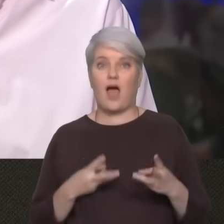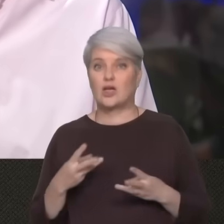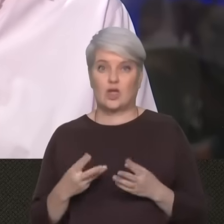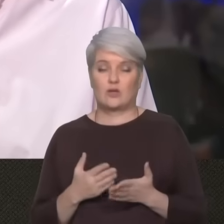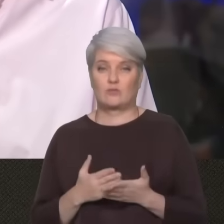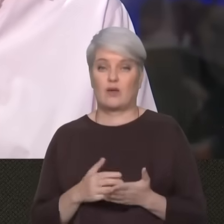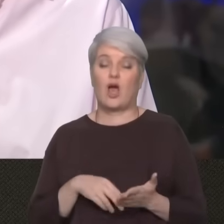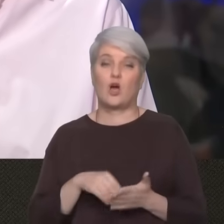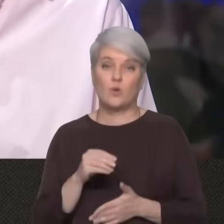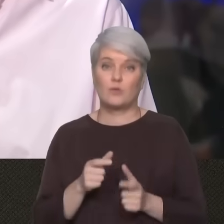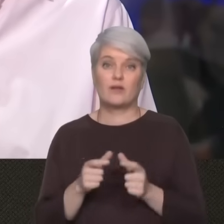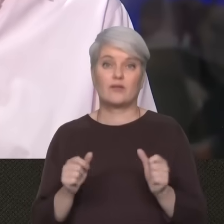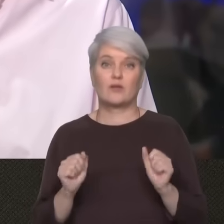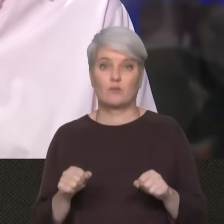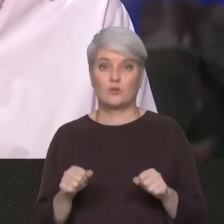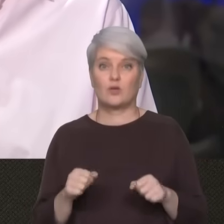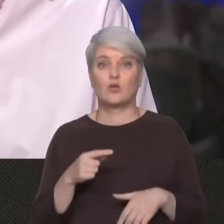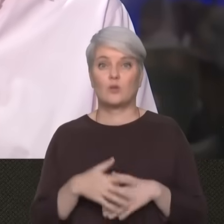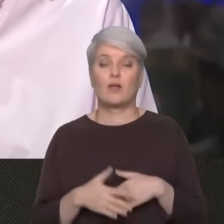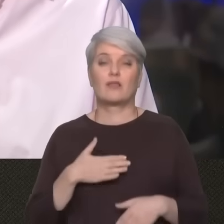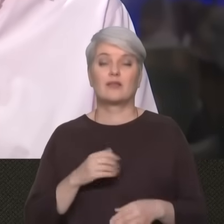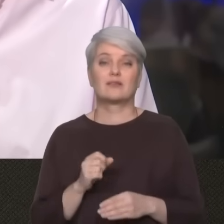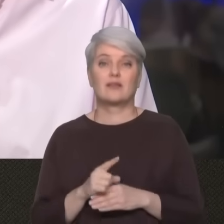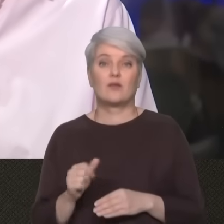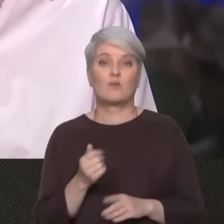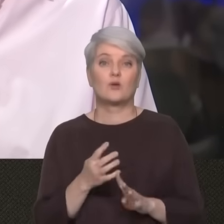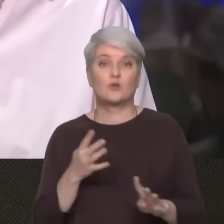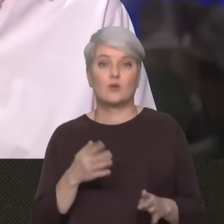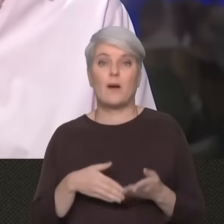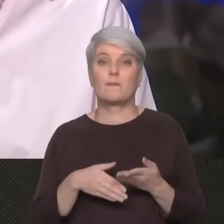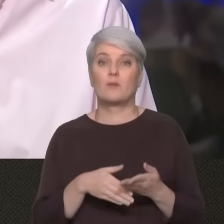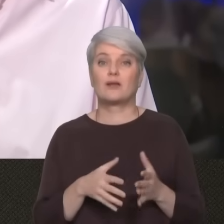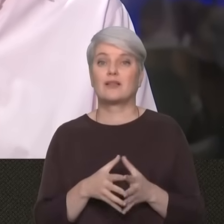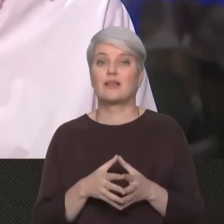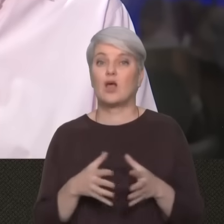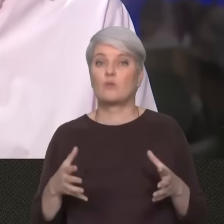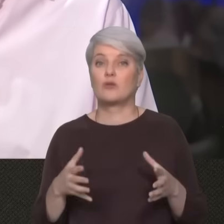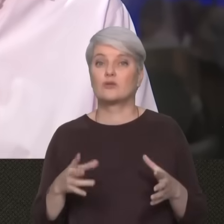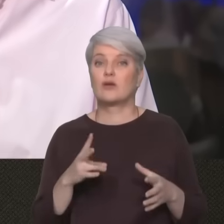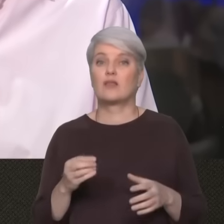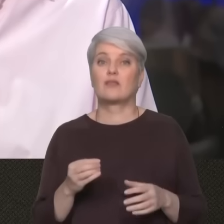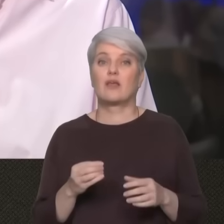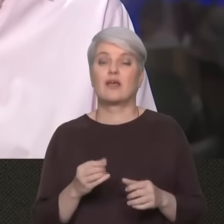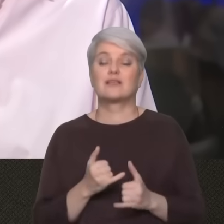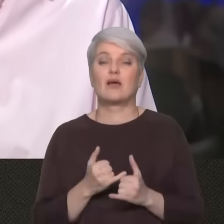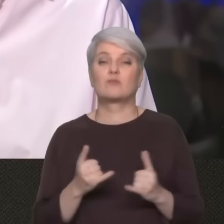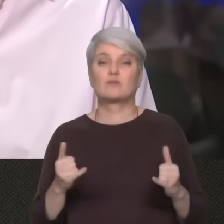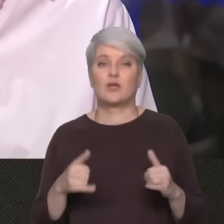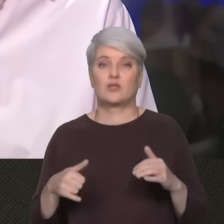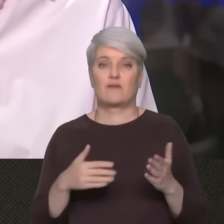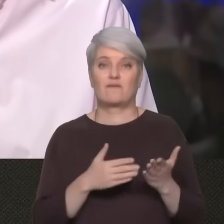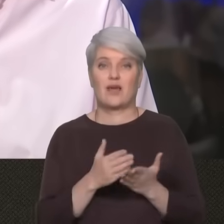Але купити квитки можна. І зрозуміло, що наша задача, в першу чергу, допомагати найбільш незабезпеченим верствам